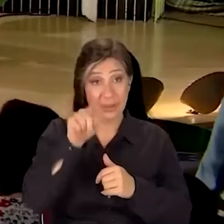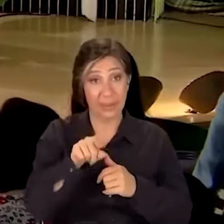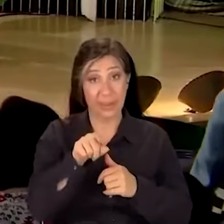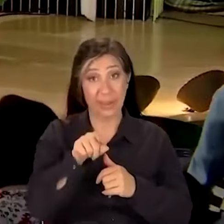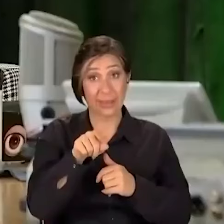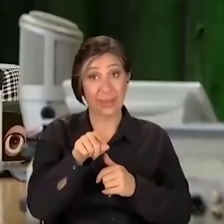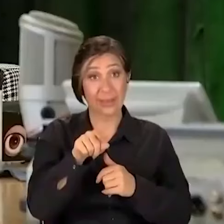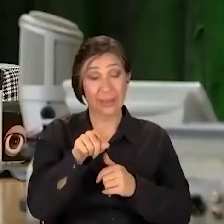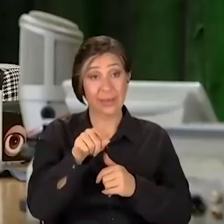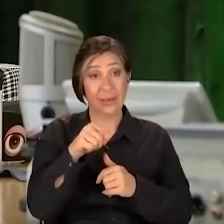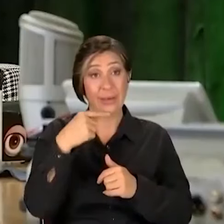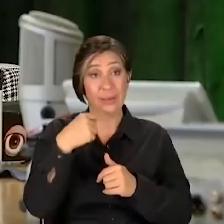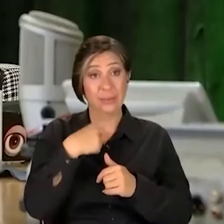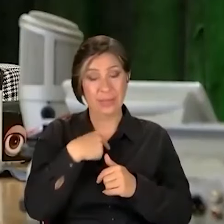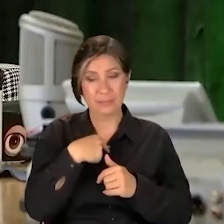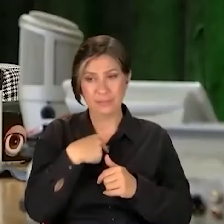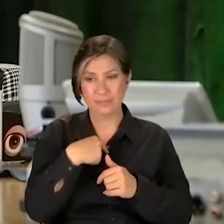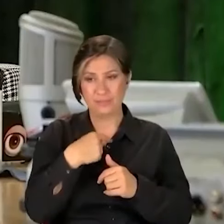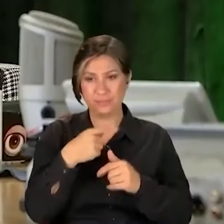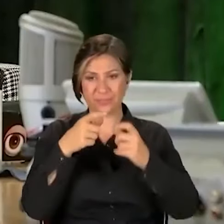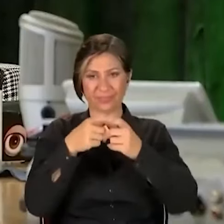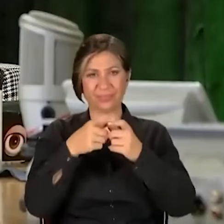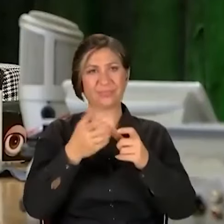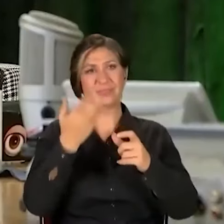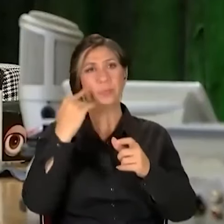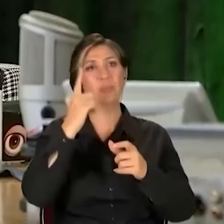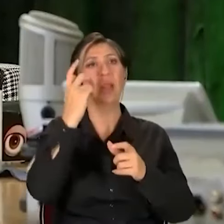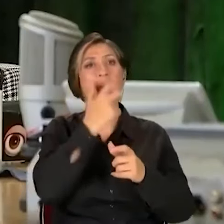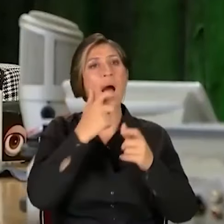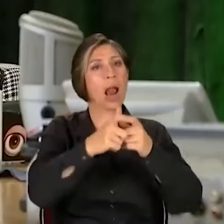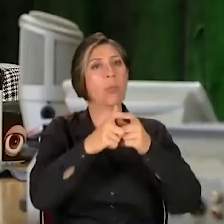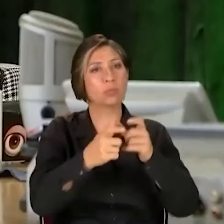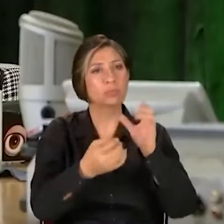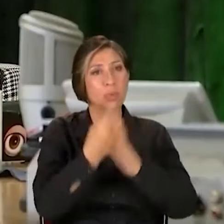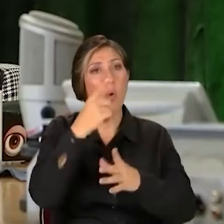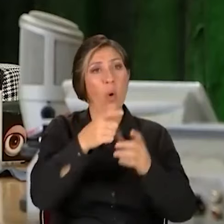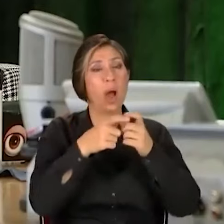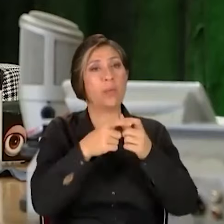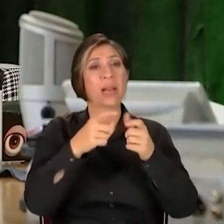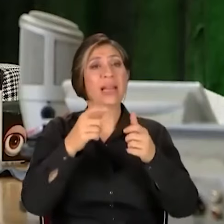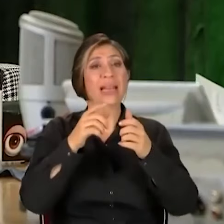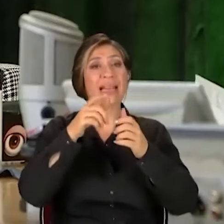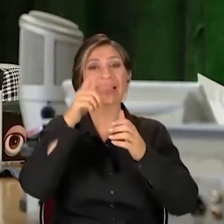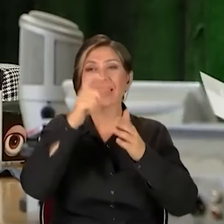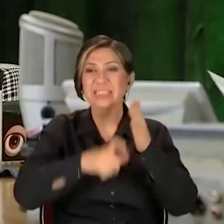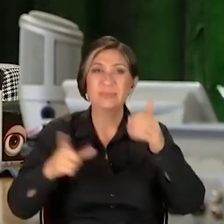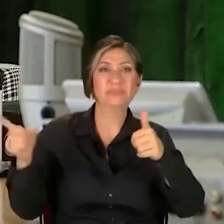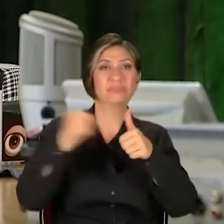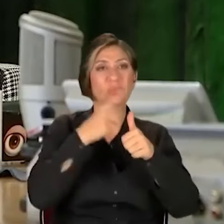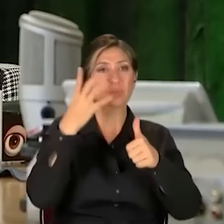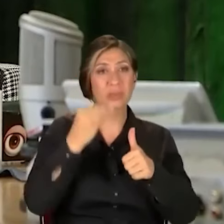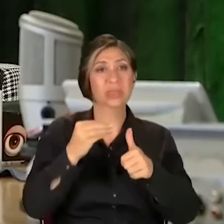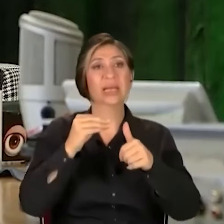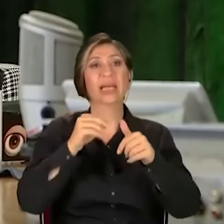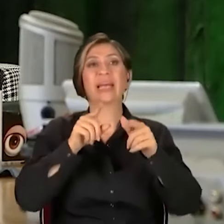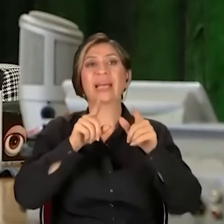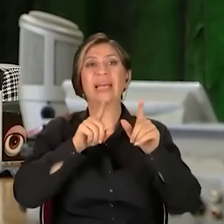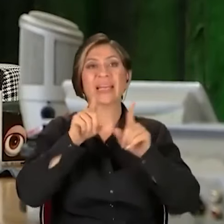benim bundan önceki işte single'ımdan önceki Auro albümü çıkmıştı. O albümün liste başarısı işte tüm